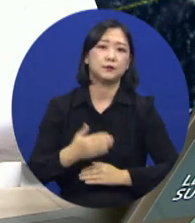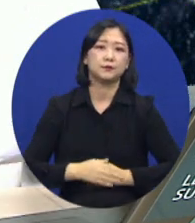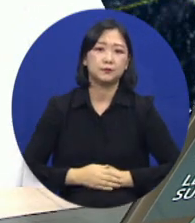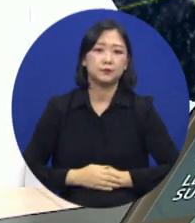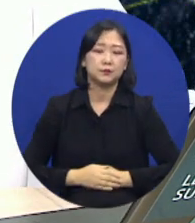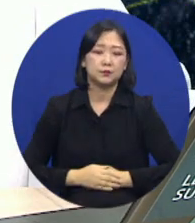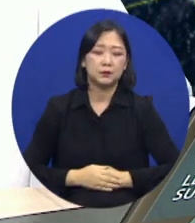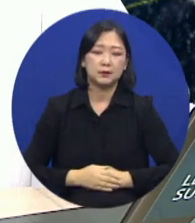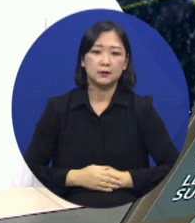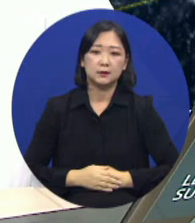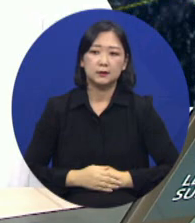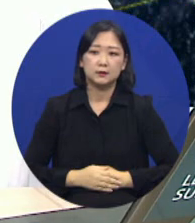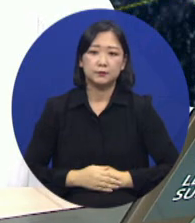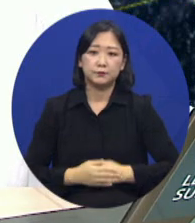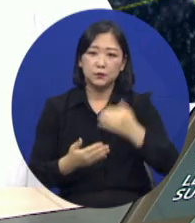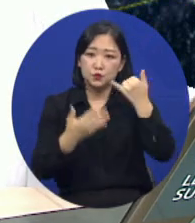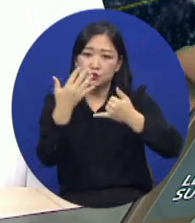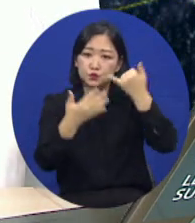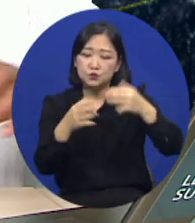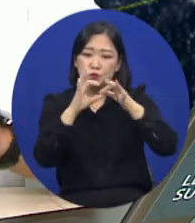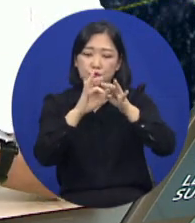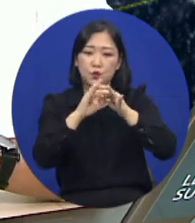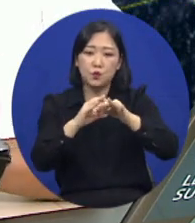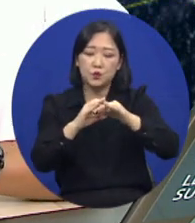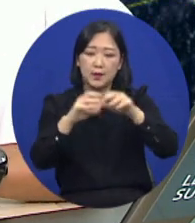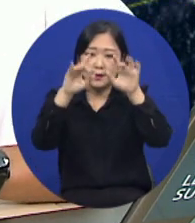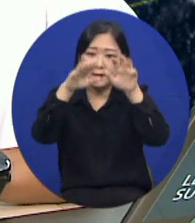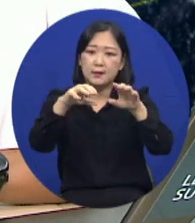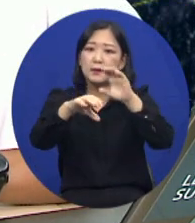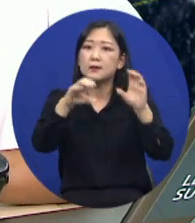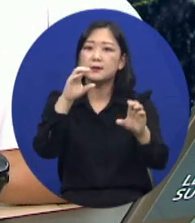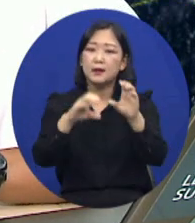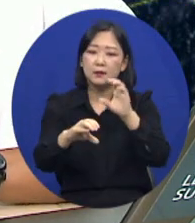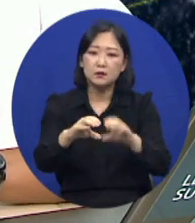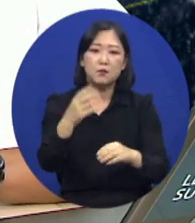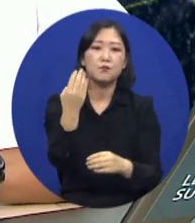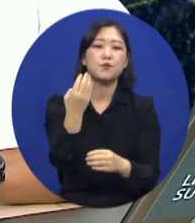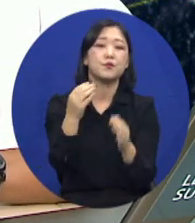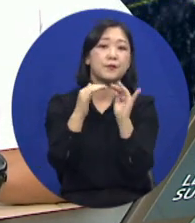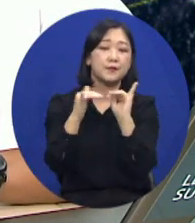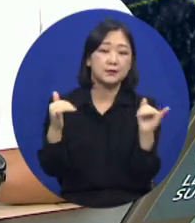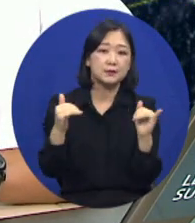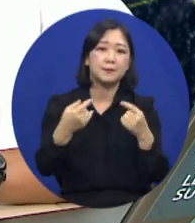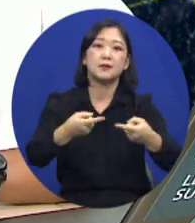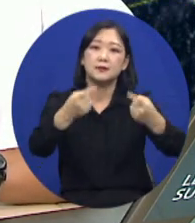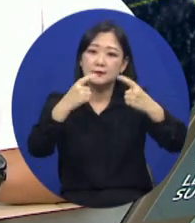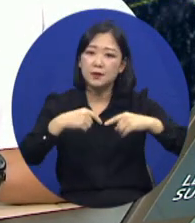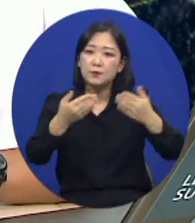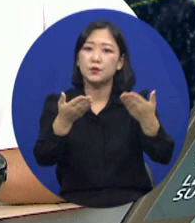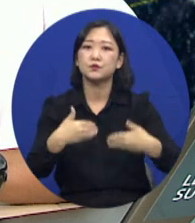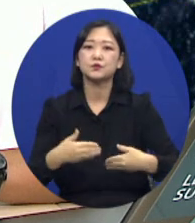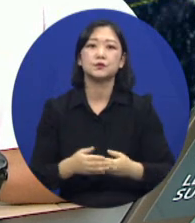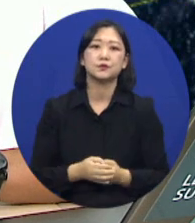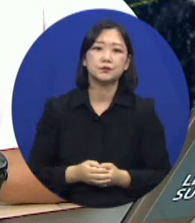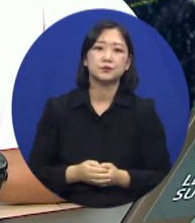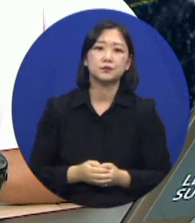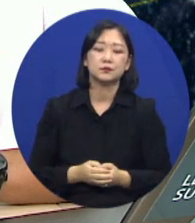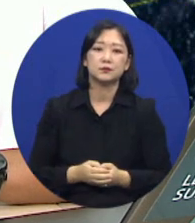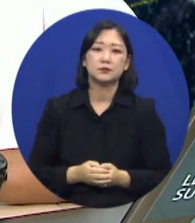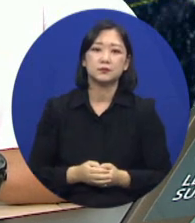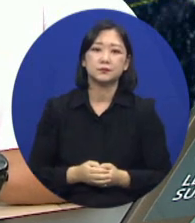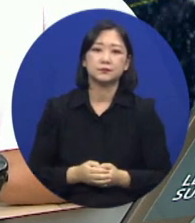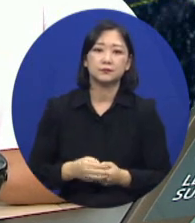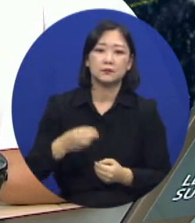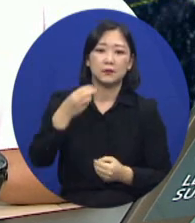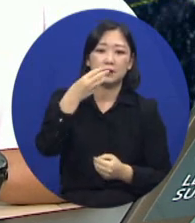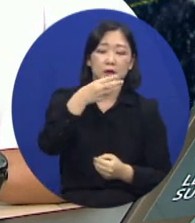저희가 지금 실시간 채팅을 통해서 댓글을 좀 받고 있는데 몇몇 분들이 지금 들어와서 댓글을 달아주셨는데 그